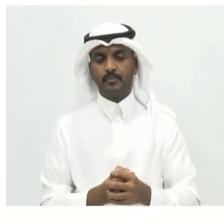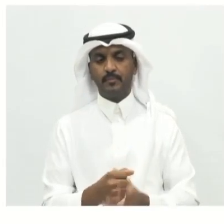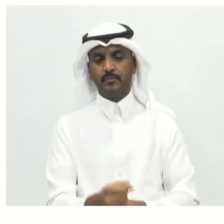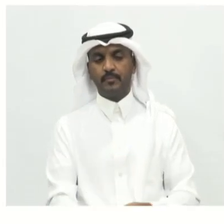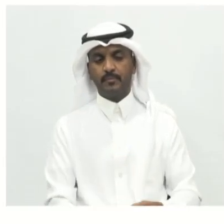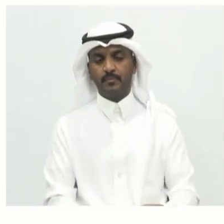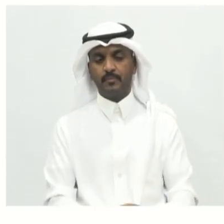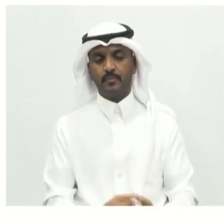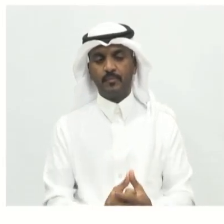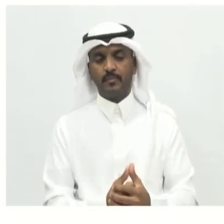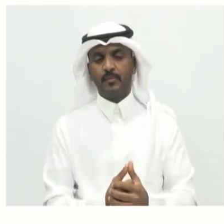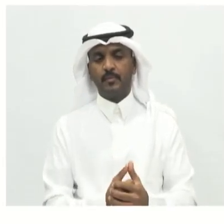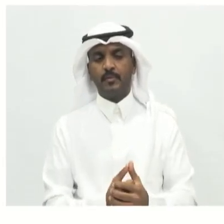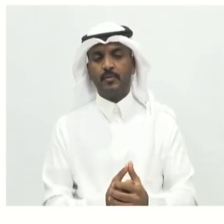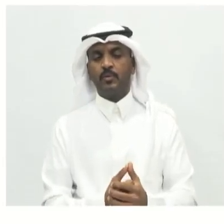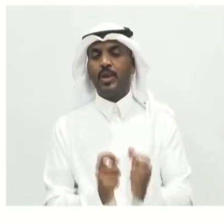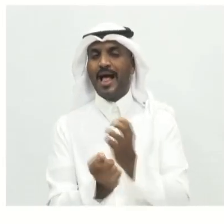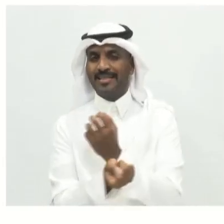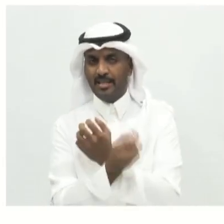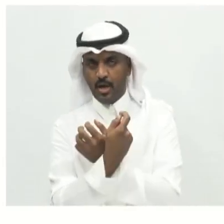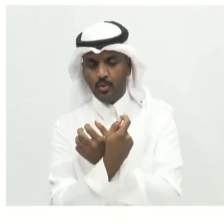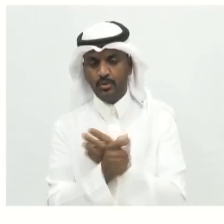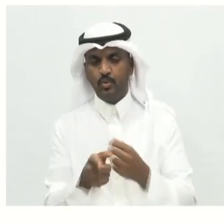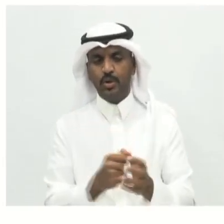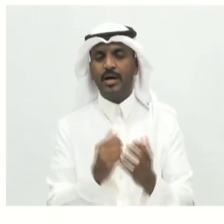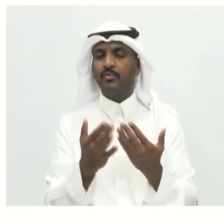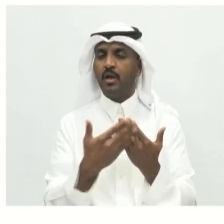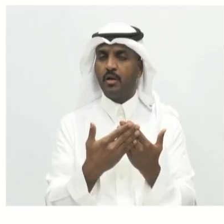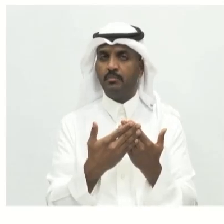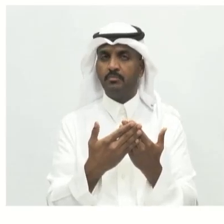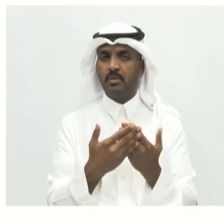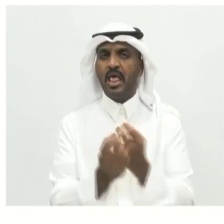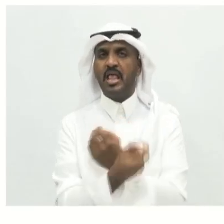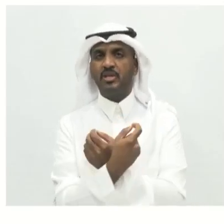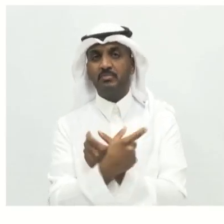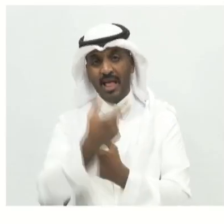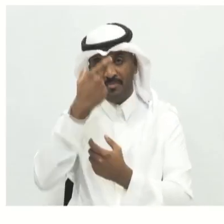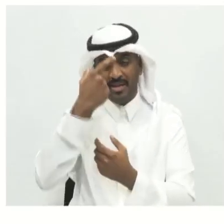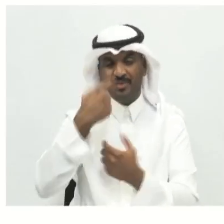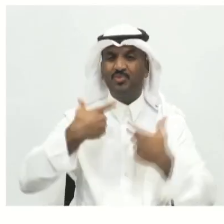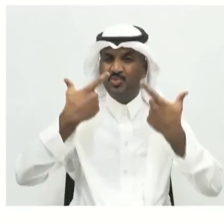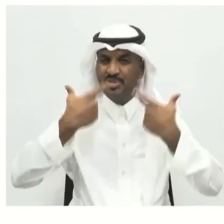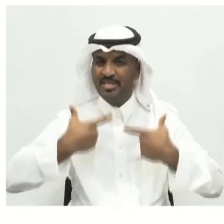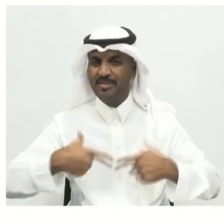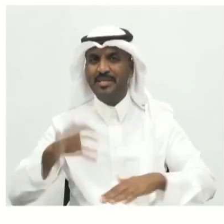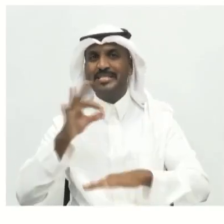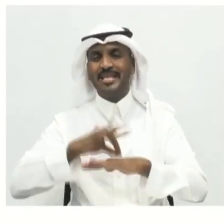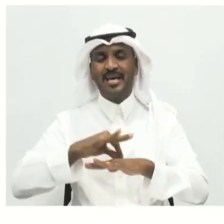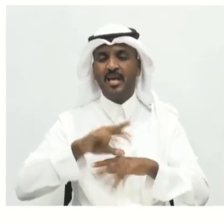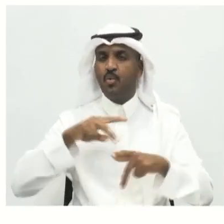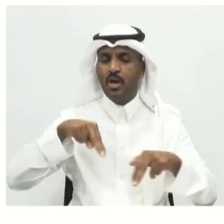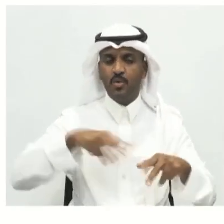ابنائي التداوي هو طلب العلاج من الامراض التي تصيب الانسان او